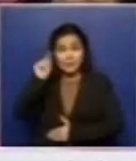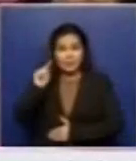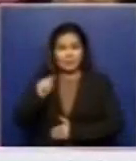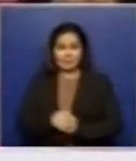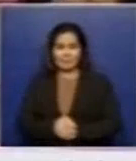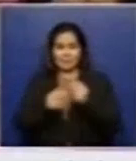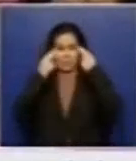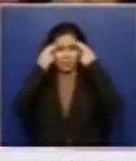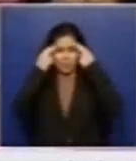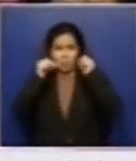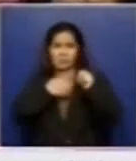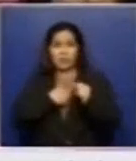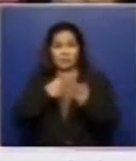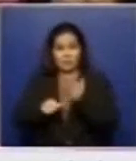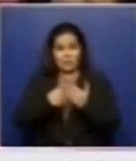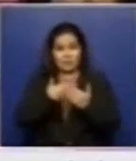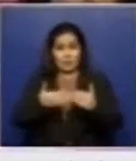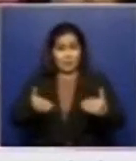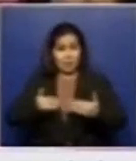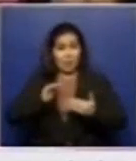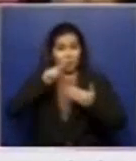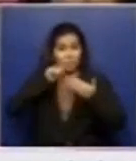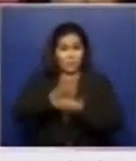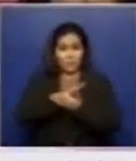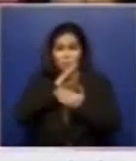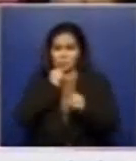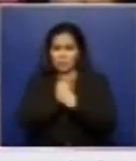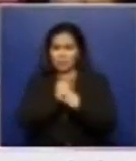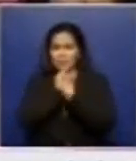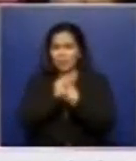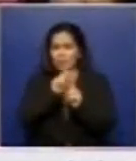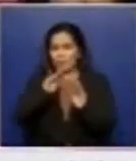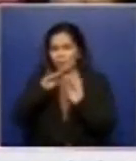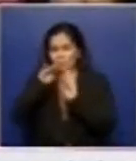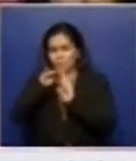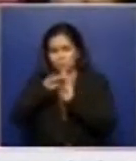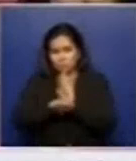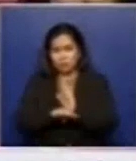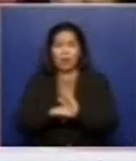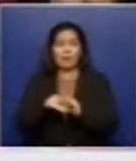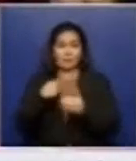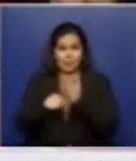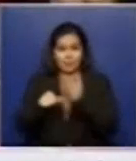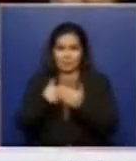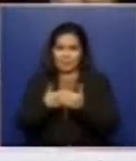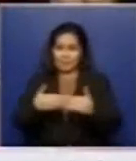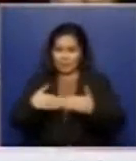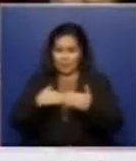ะท่านนายกอยากจะเก็บภาษีได้ถ้าท่านทำผมเชื่อว่าท่านเก็บภาษีได้แน่นอน